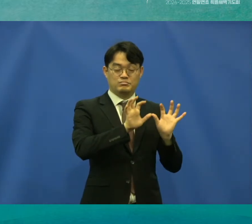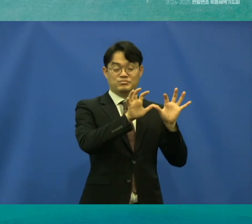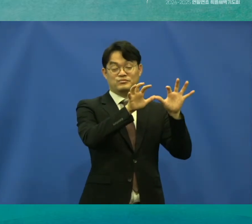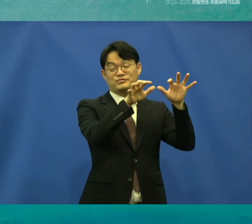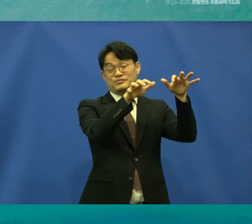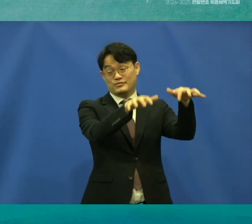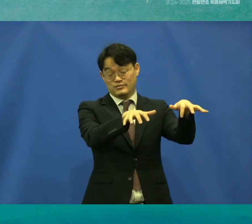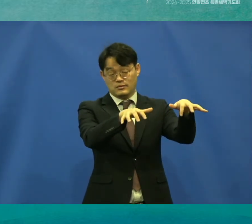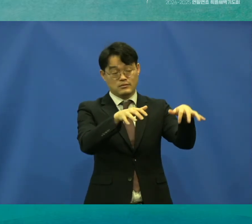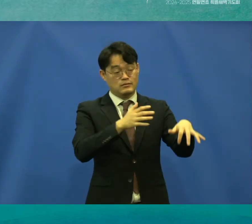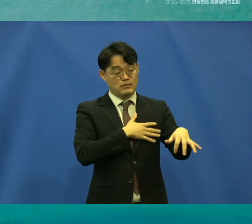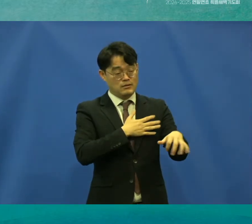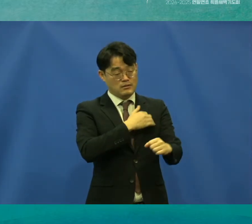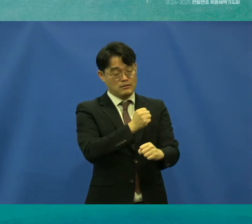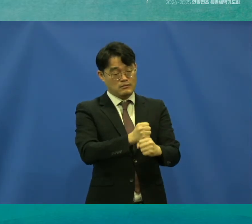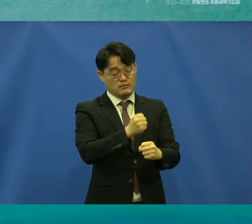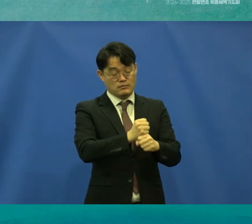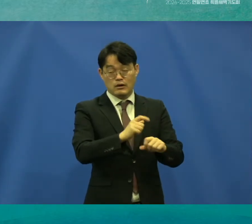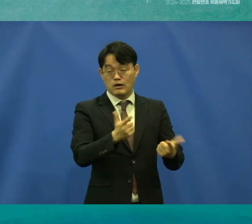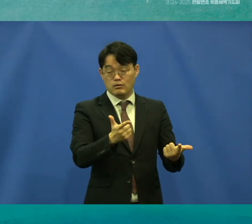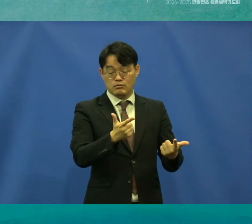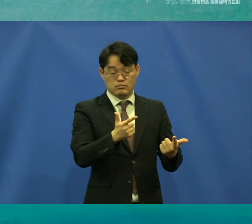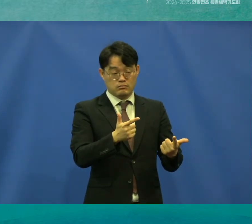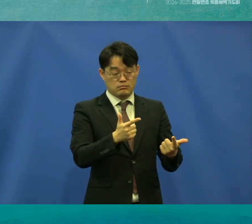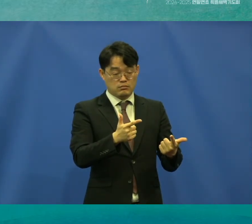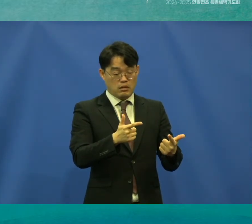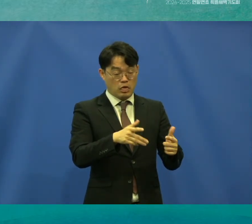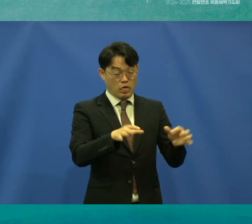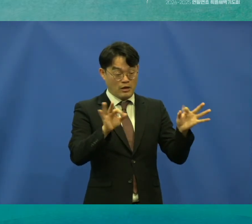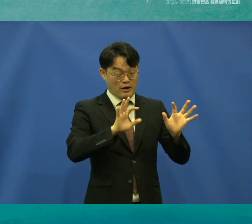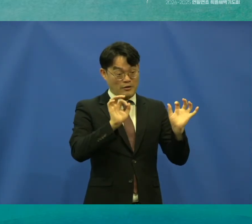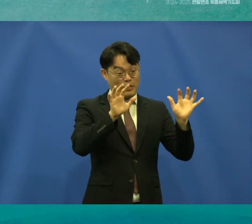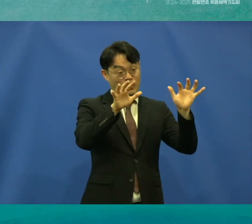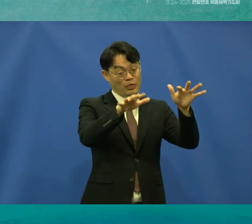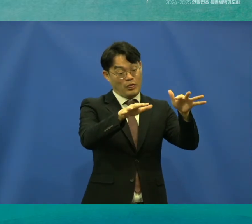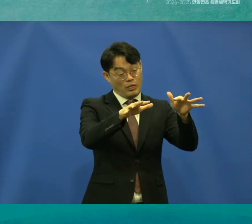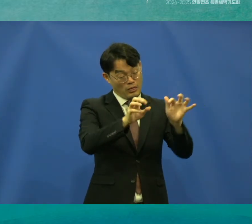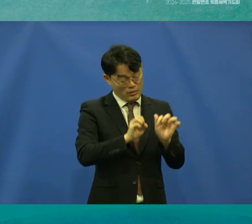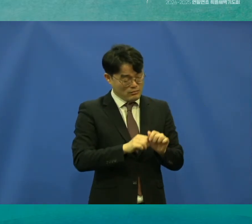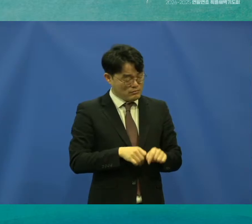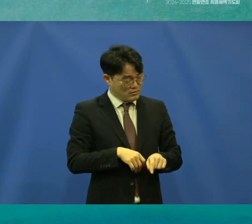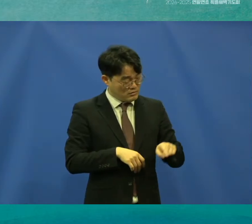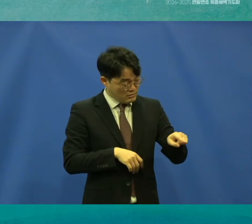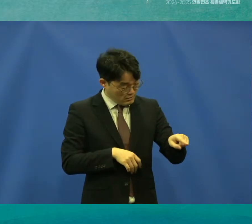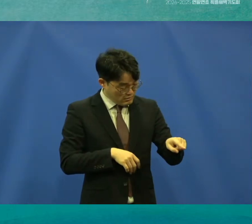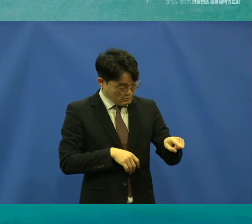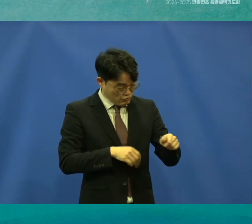그리고 그것도 하룻밤에 그냥 시들어 버릴 거야. 근데 너가 그걸 그렇게 아낀다고?